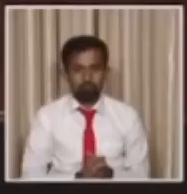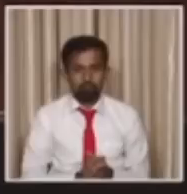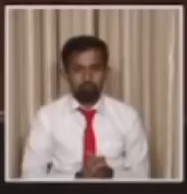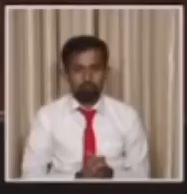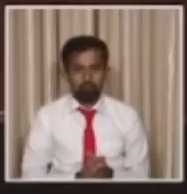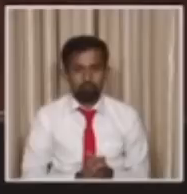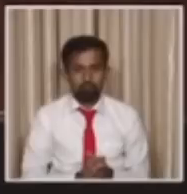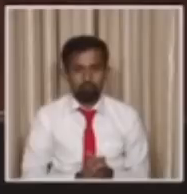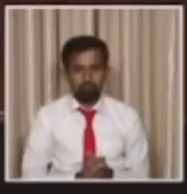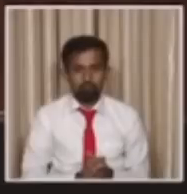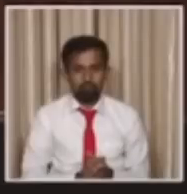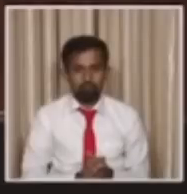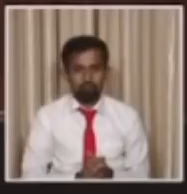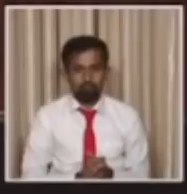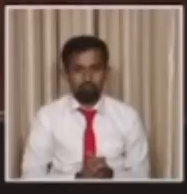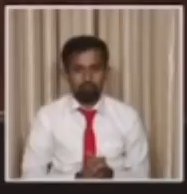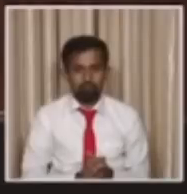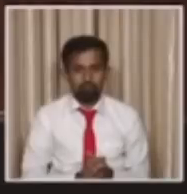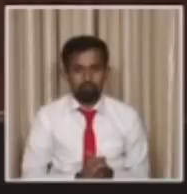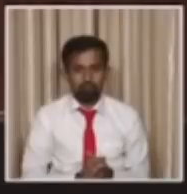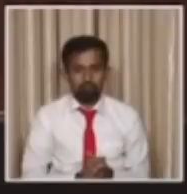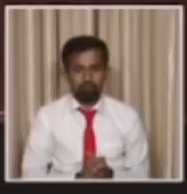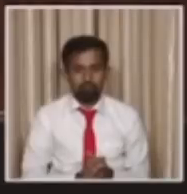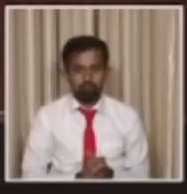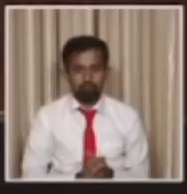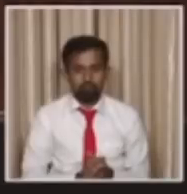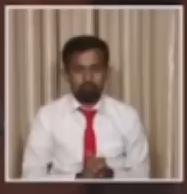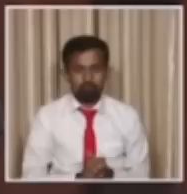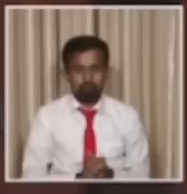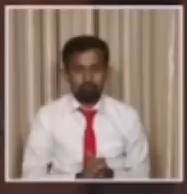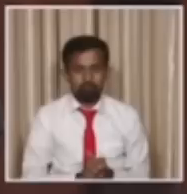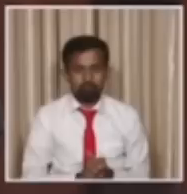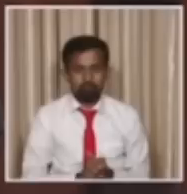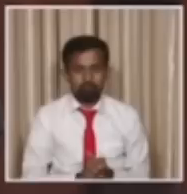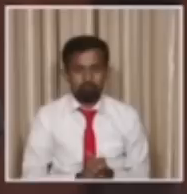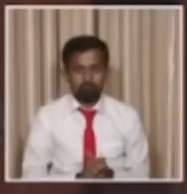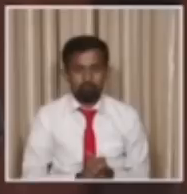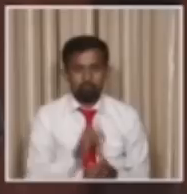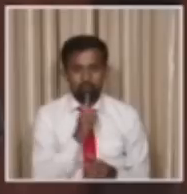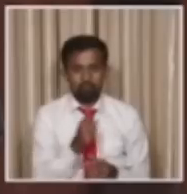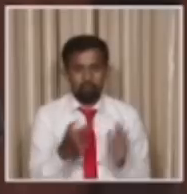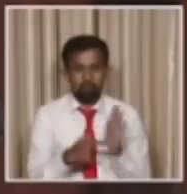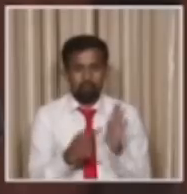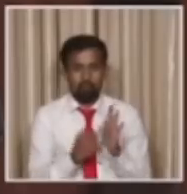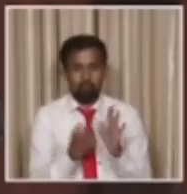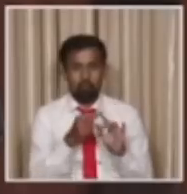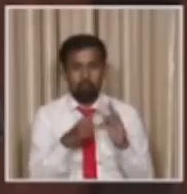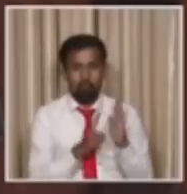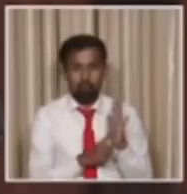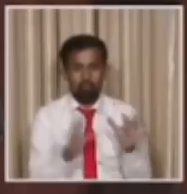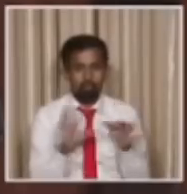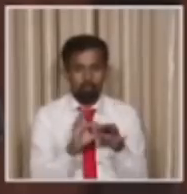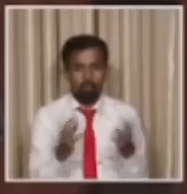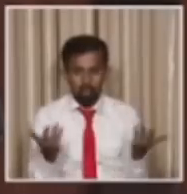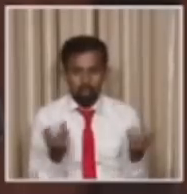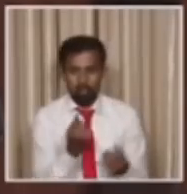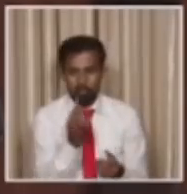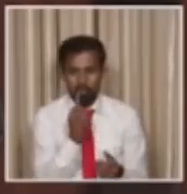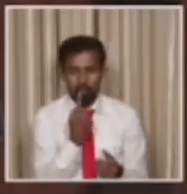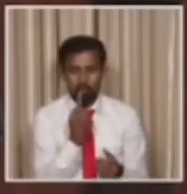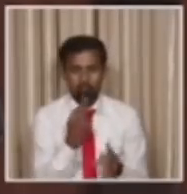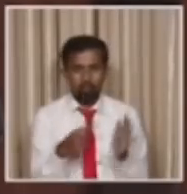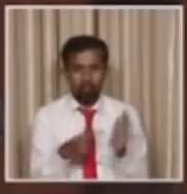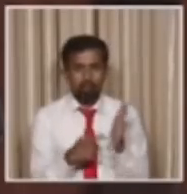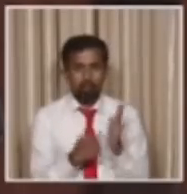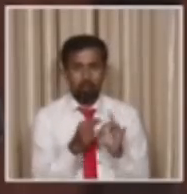සනක රාජමාණික මැතිතුමා එකතේ ඔව් ගරු ඇමතුමනි ඔබතුමා කිව්වා මේ ට්‍රිපලි ප්ලටූන් එක මේකට සම්බන්ධ නැහැ කියලා. හැබැයි මේ